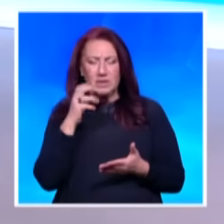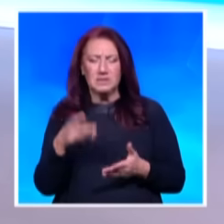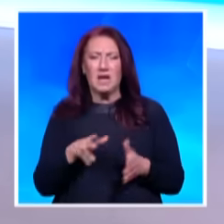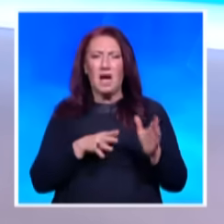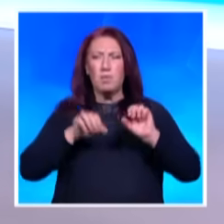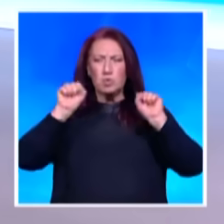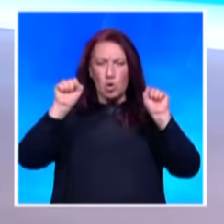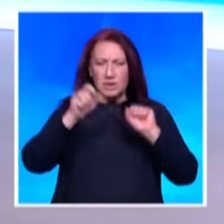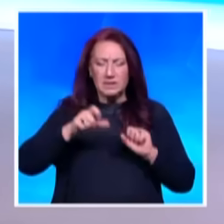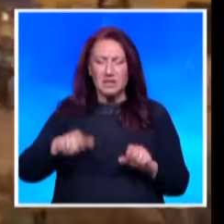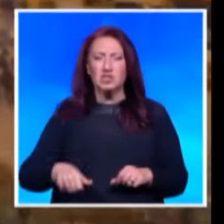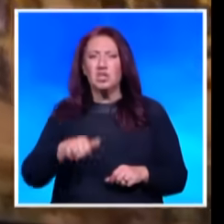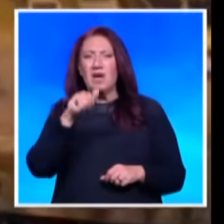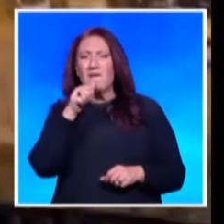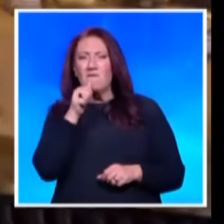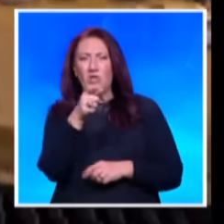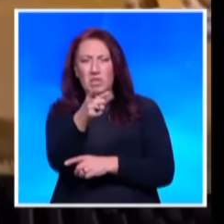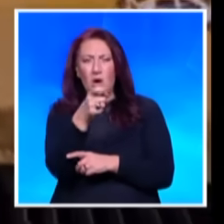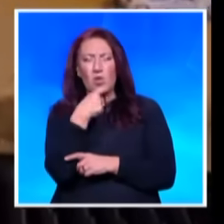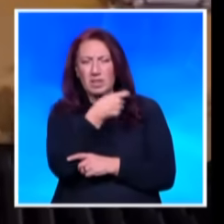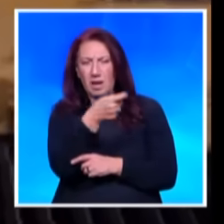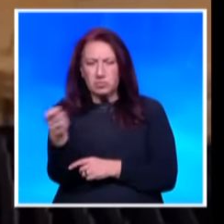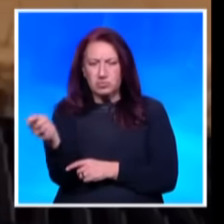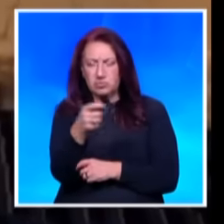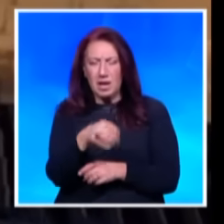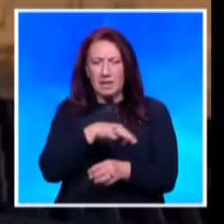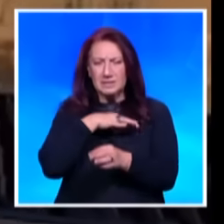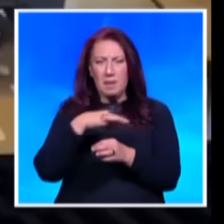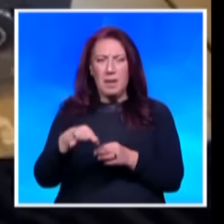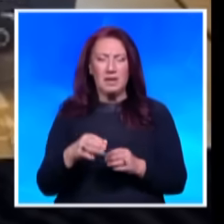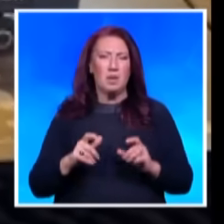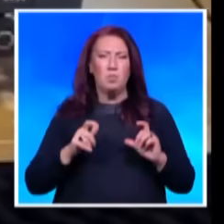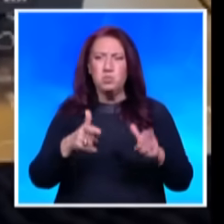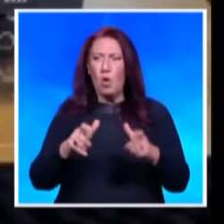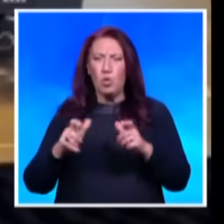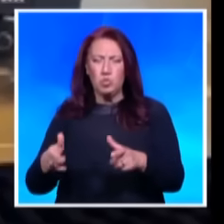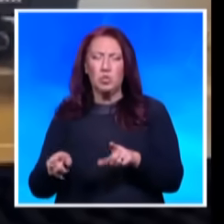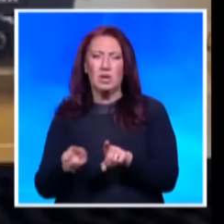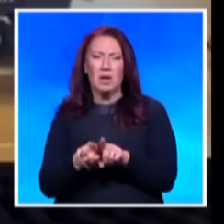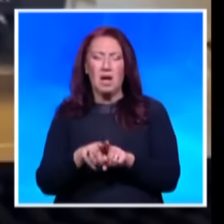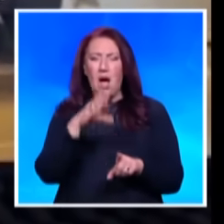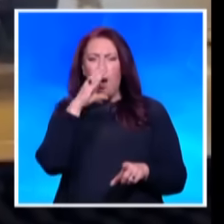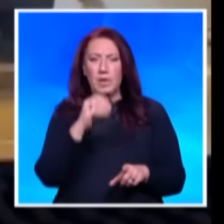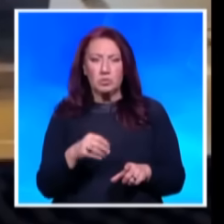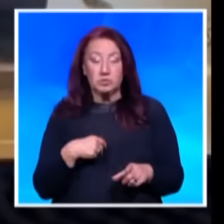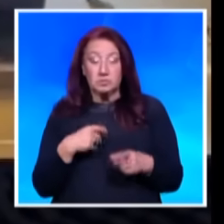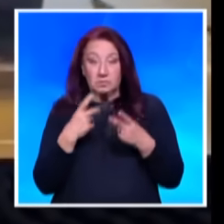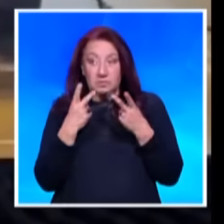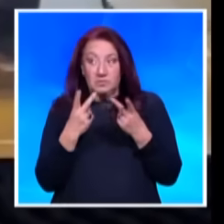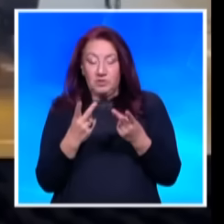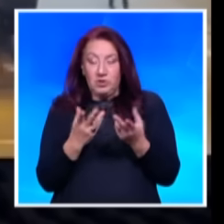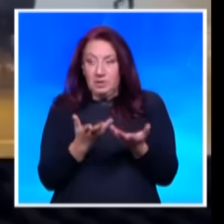на София, запалени кофи с буклук, както и микробуси. Видяхме сцени, каквито отдавна не бяхме виждали